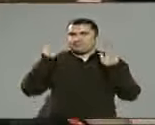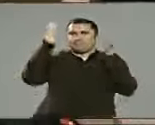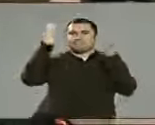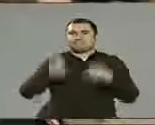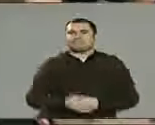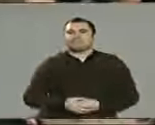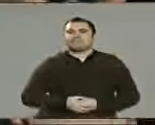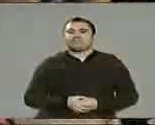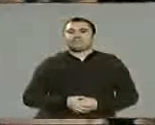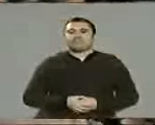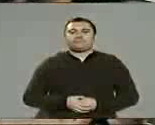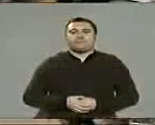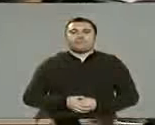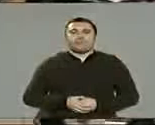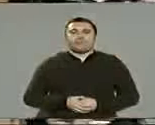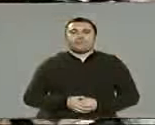Wir